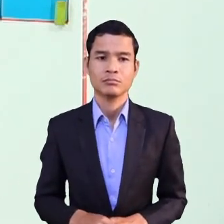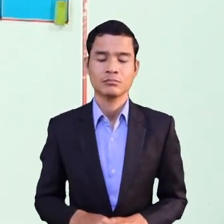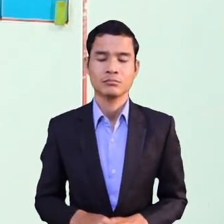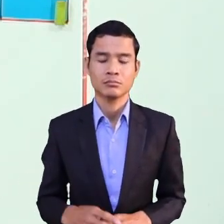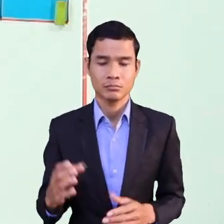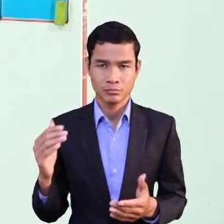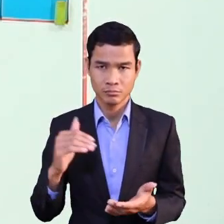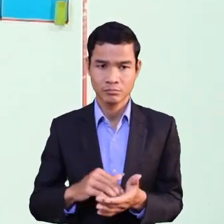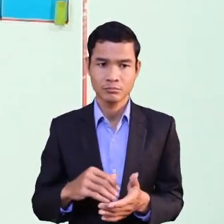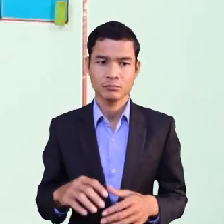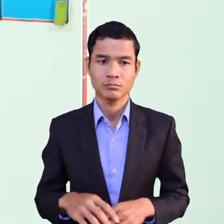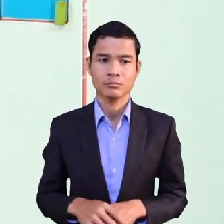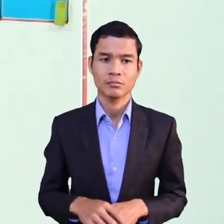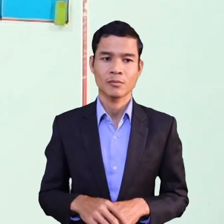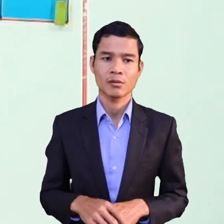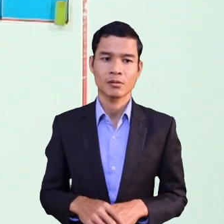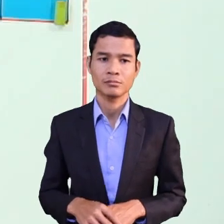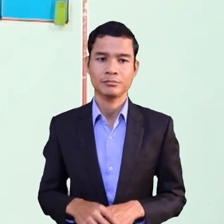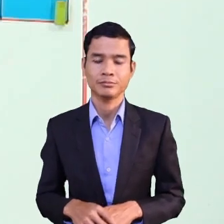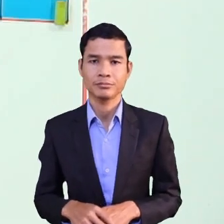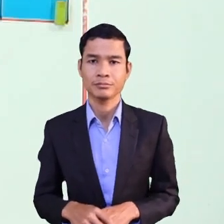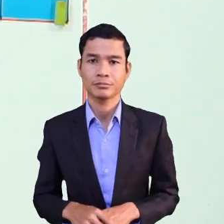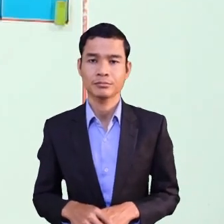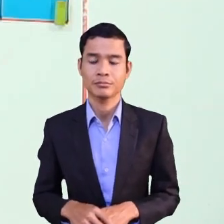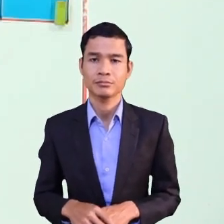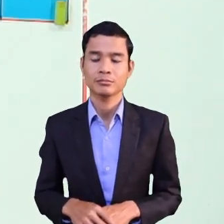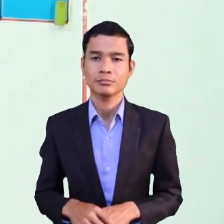ម្ដងទៀតកូន